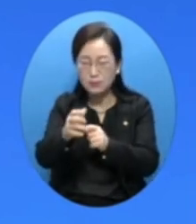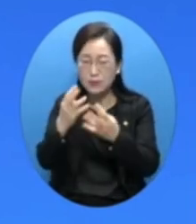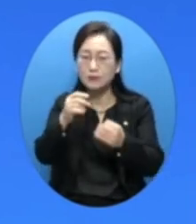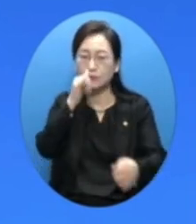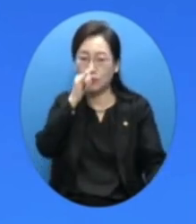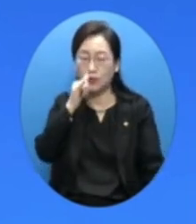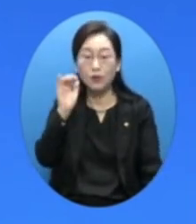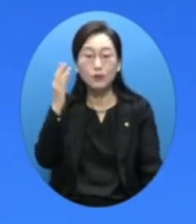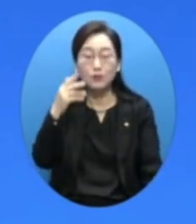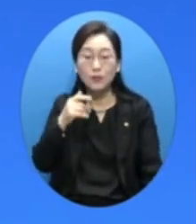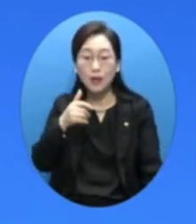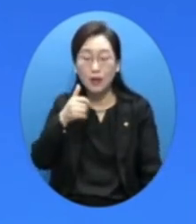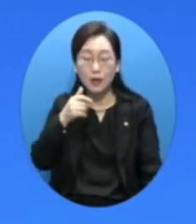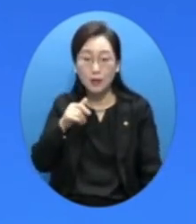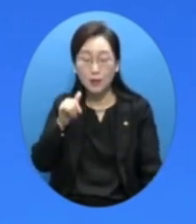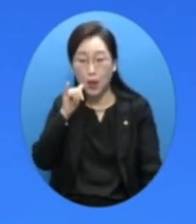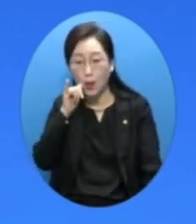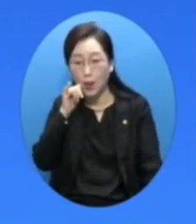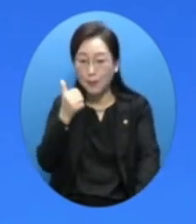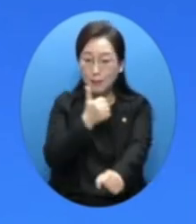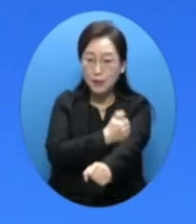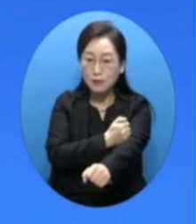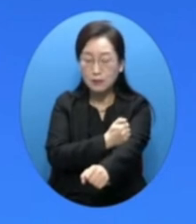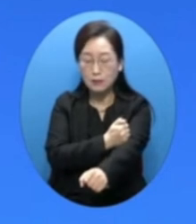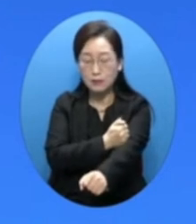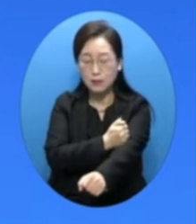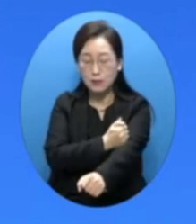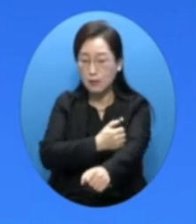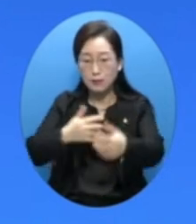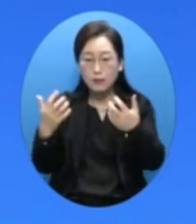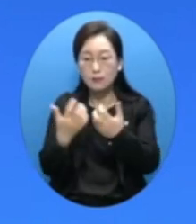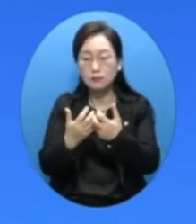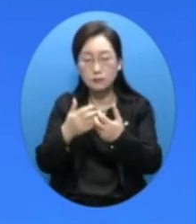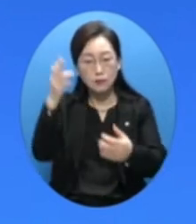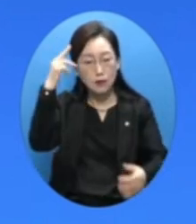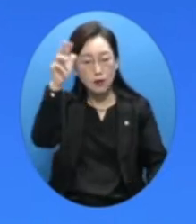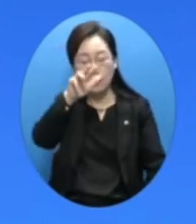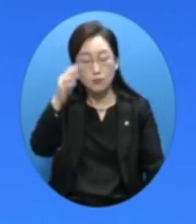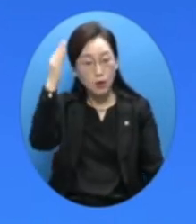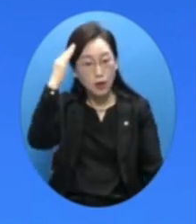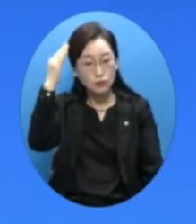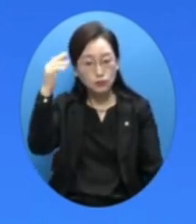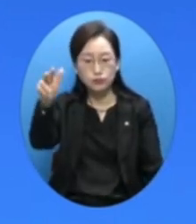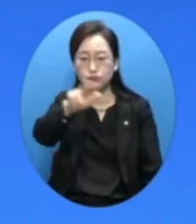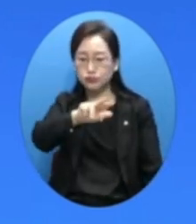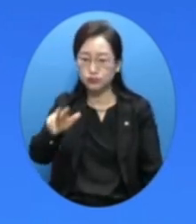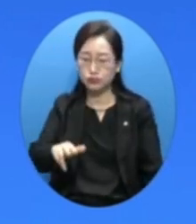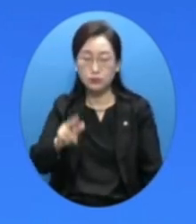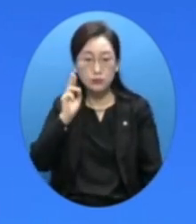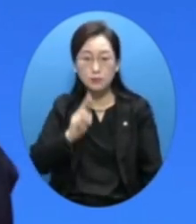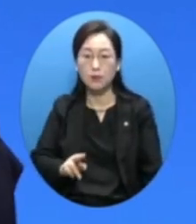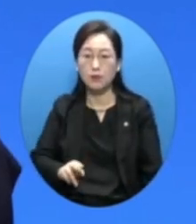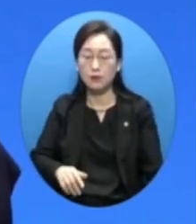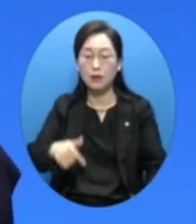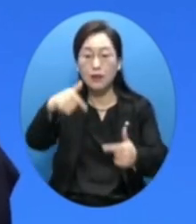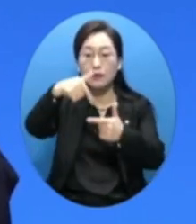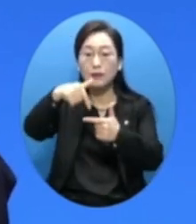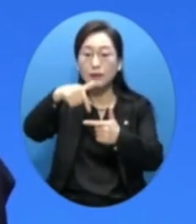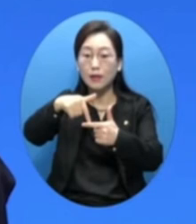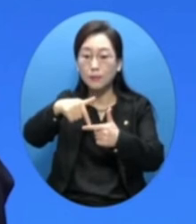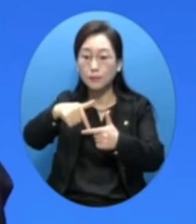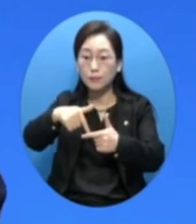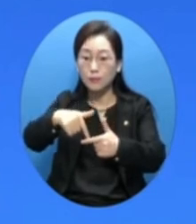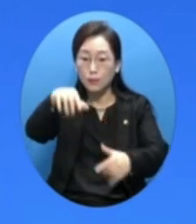나이라는 것이 온 한국 뒤덮었습니다 강남 지역에서 기관장들이 다 나와서